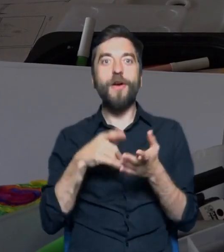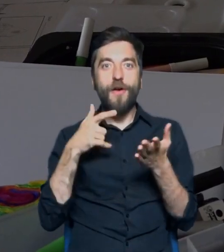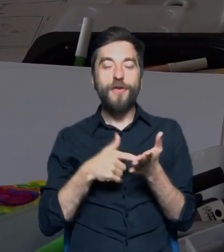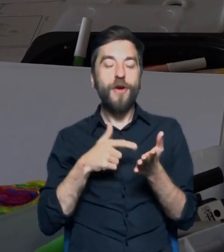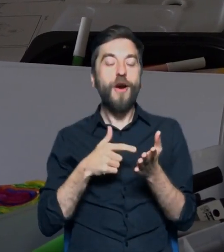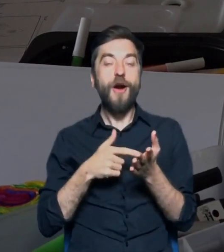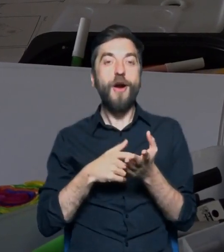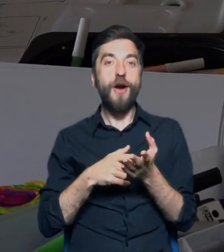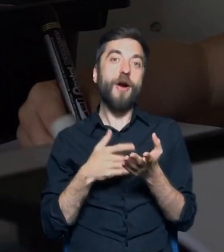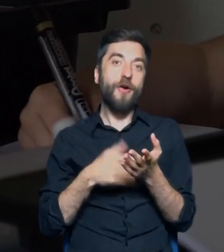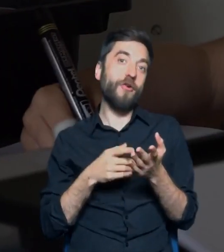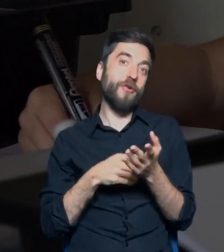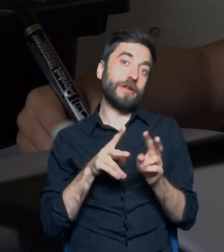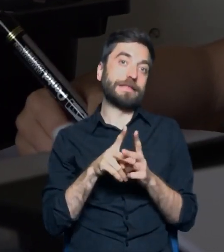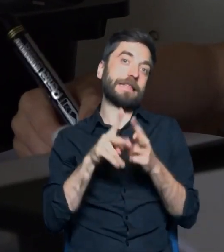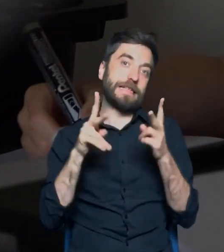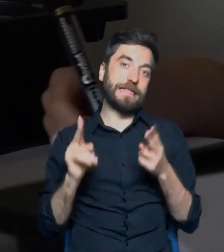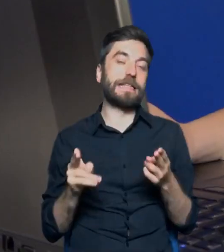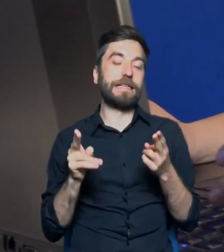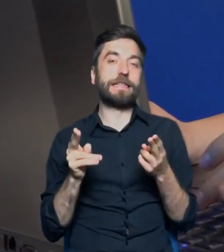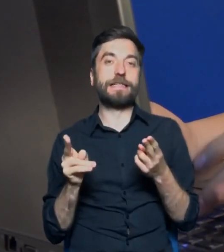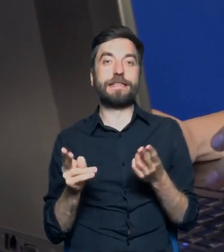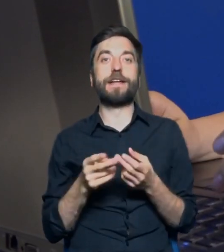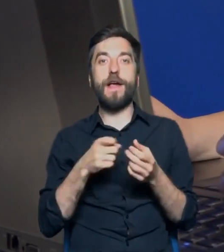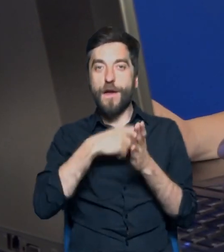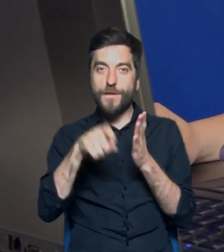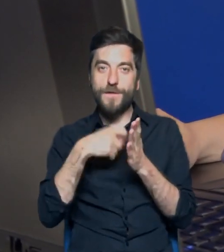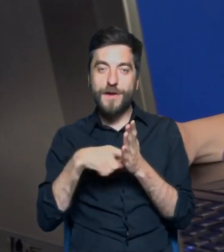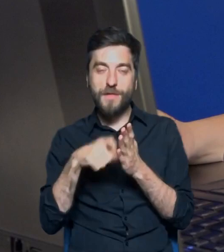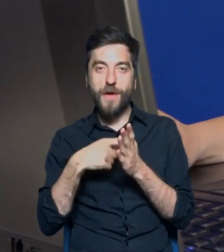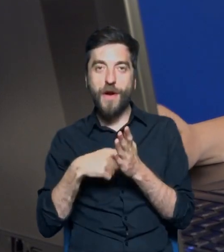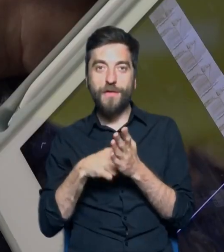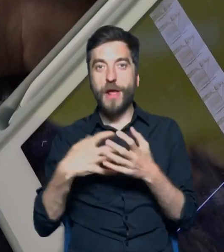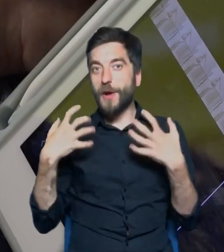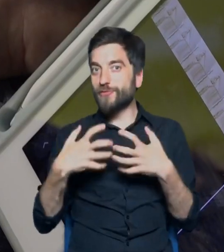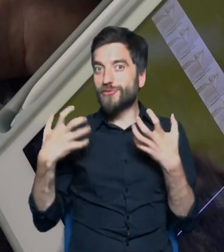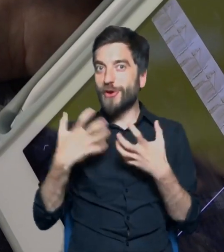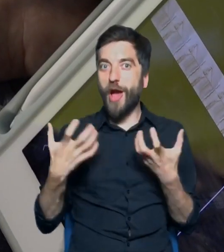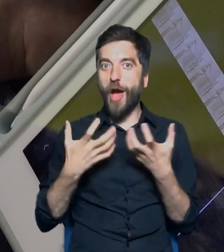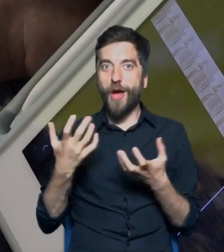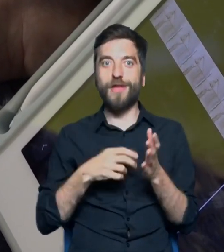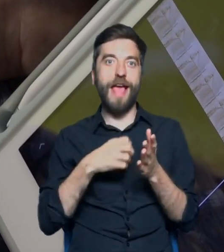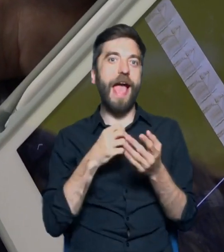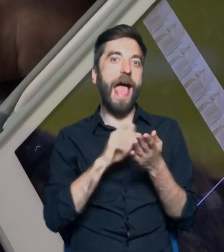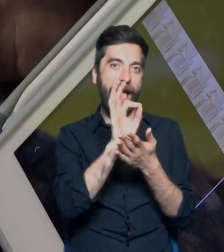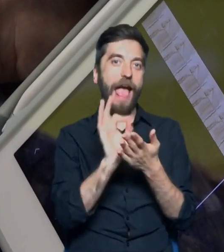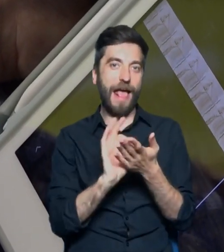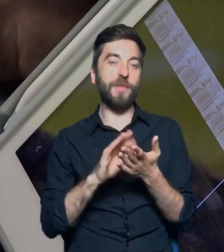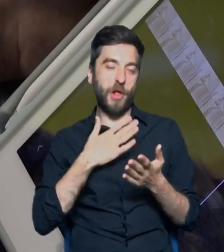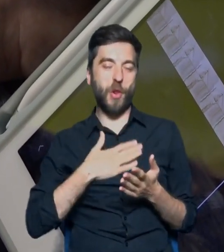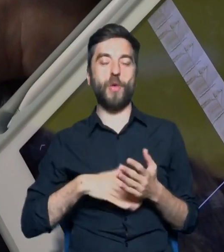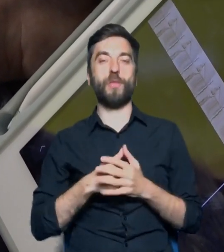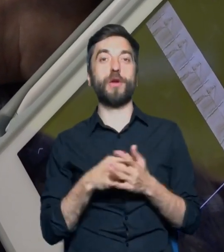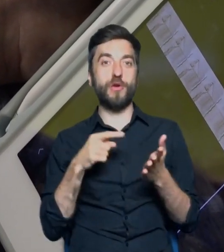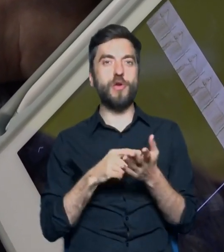się w ten cykl jakby filmowy, tej przygody z animacją, lubią i chyba najbardziej